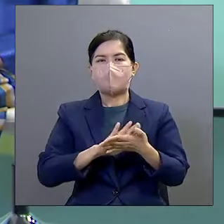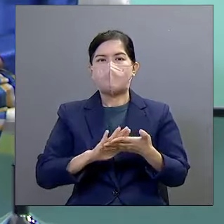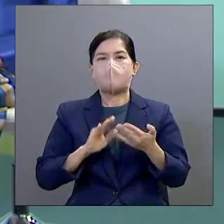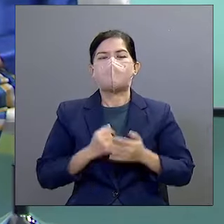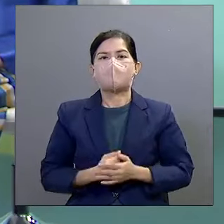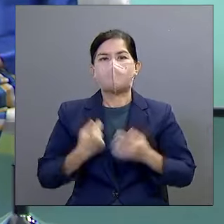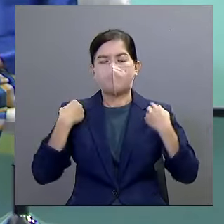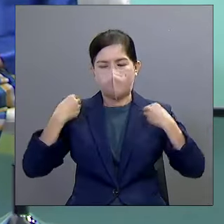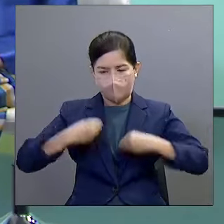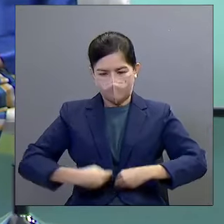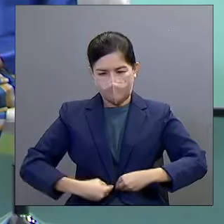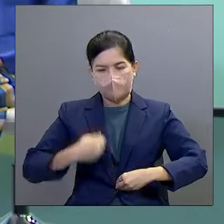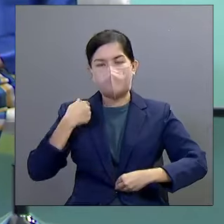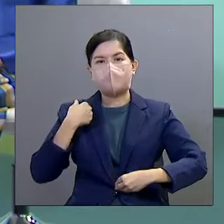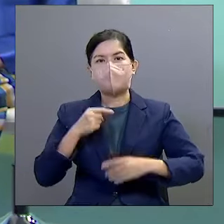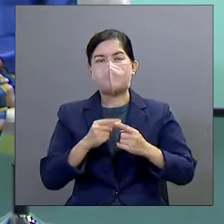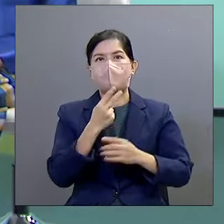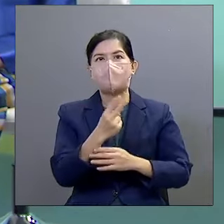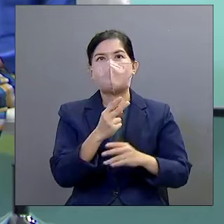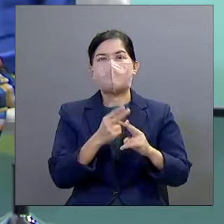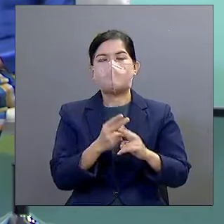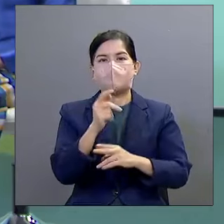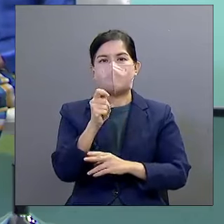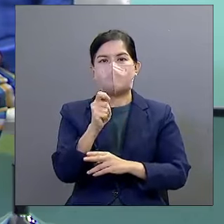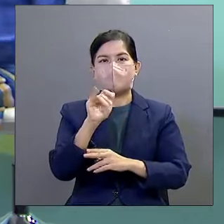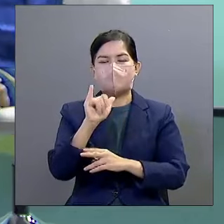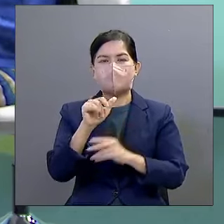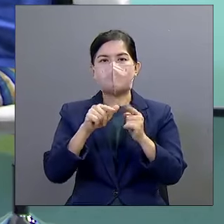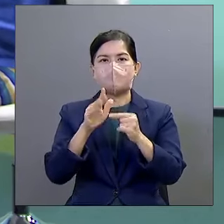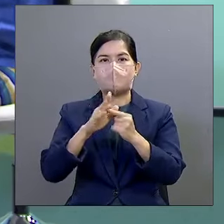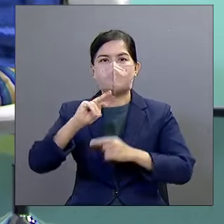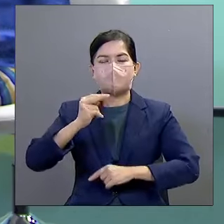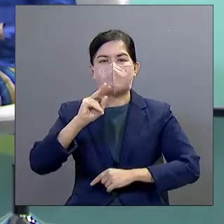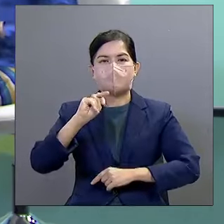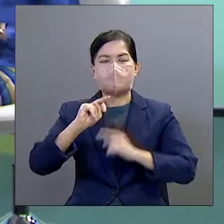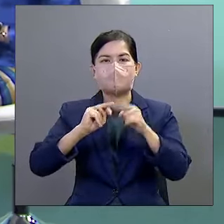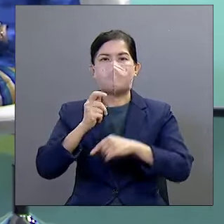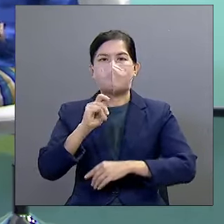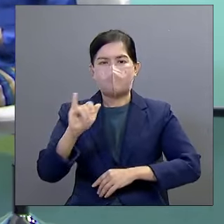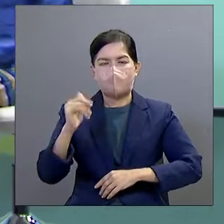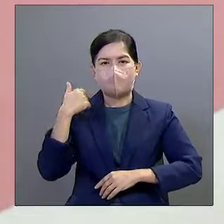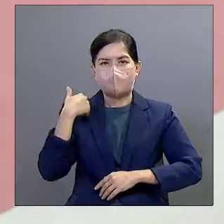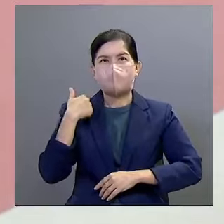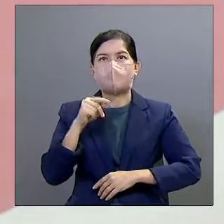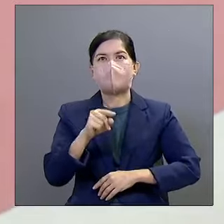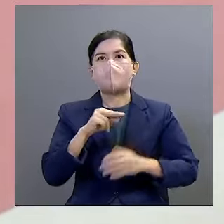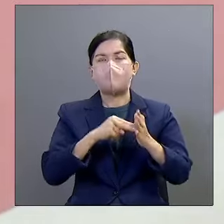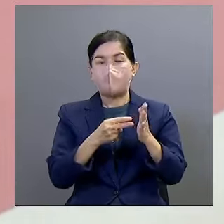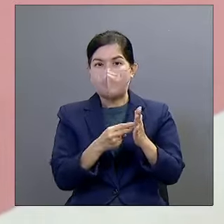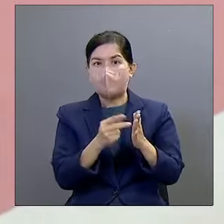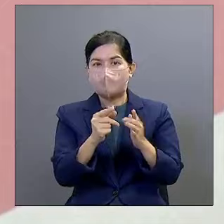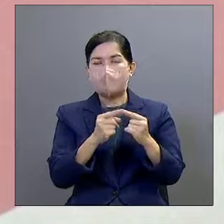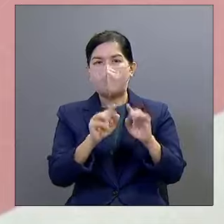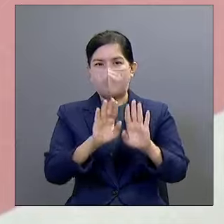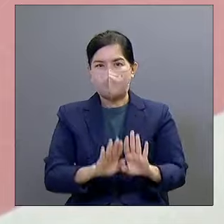างน้อยแต่ว่าคนใส่เนี่ยอย่างมากเลย ถูกต้องแปลว่าหล่ออย่างมากใช่ไหมฮ ะ เสื้ออย่างน้อยคือน่าจะแปลว่าต้องใส่แบบคือ